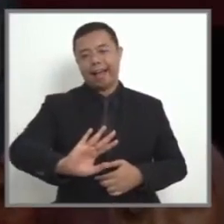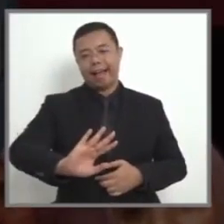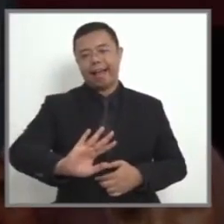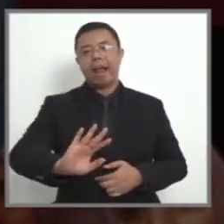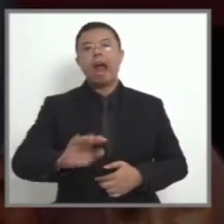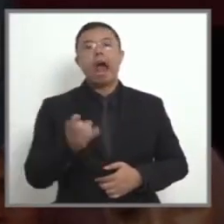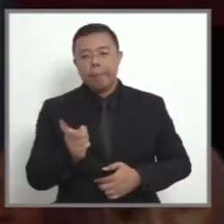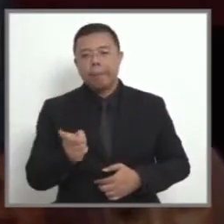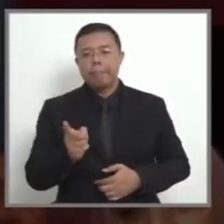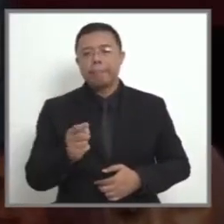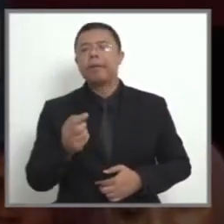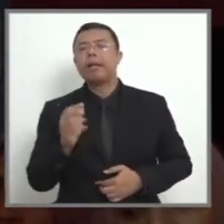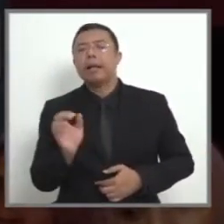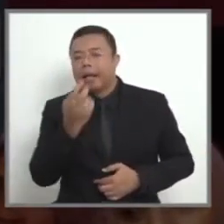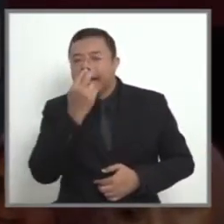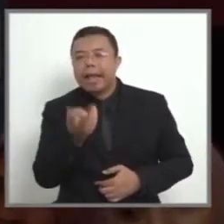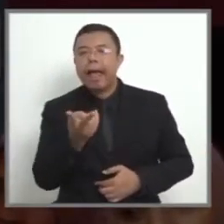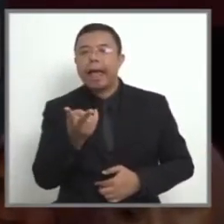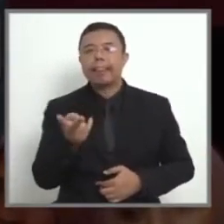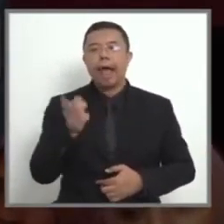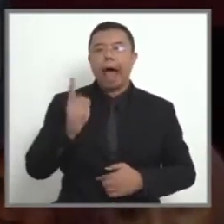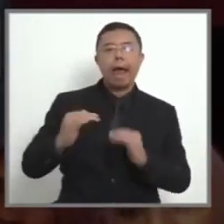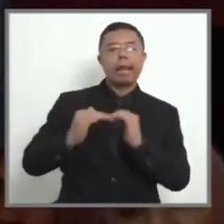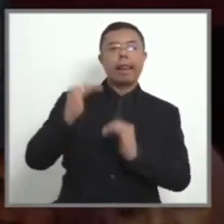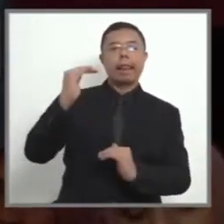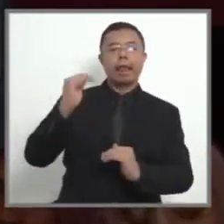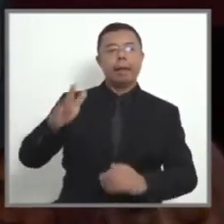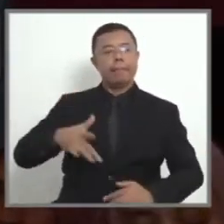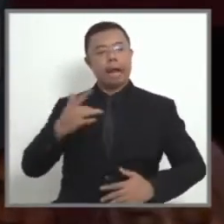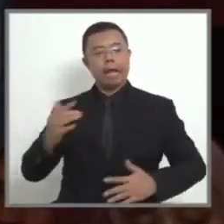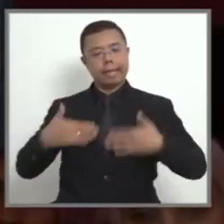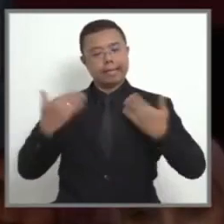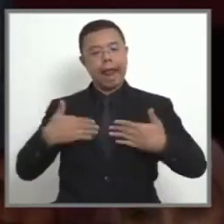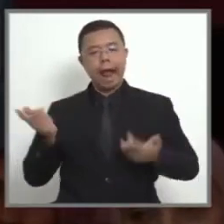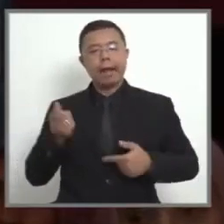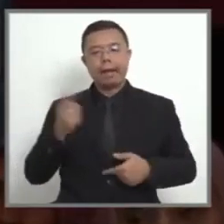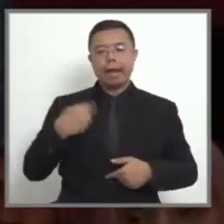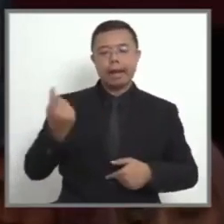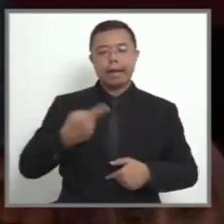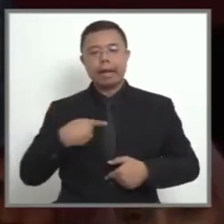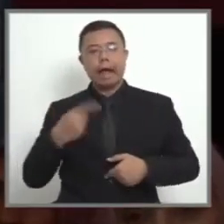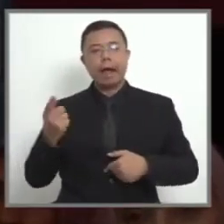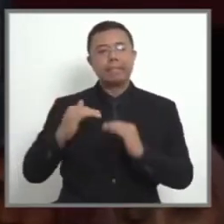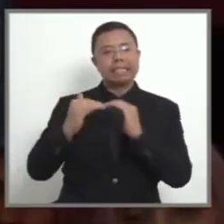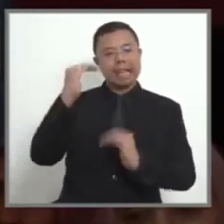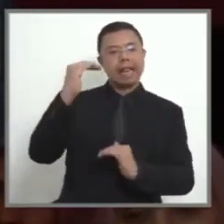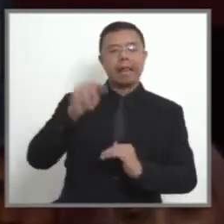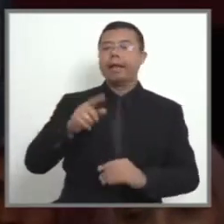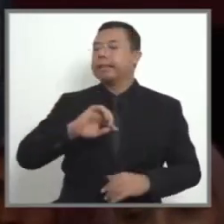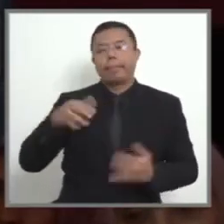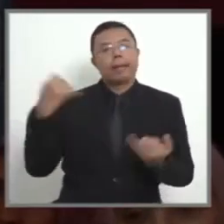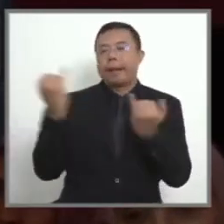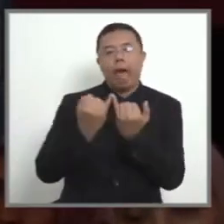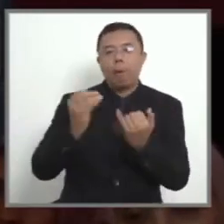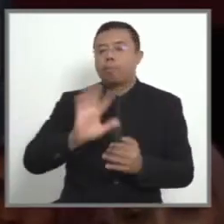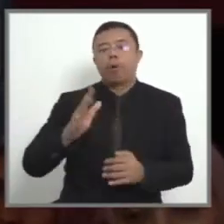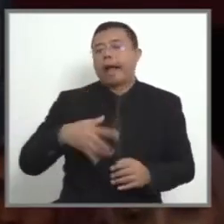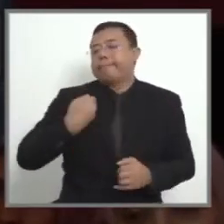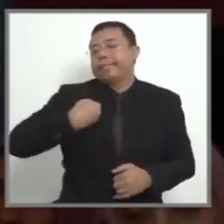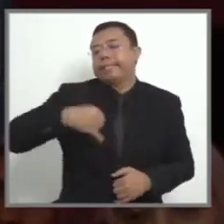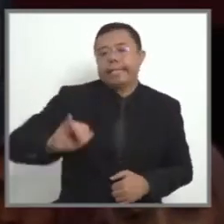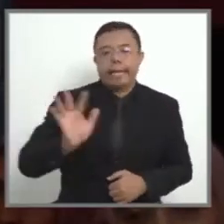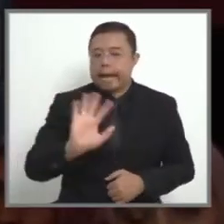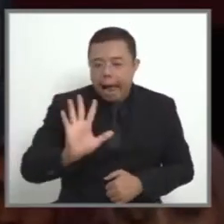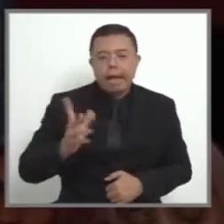ketimpangan ini yang justru merasakan kekuasaan dari ketimpangan ini itu yang akan kami lawan tapi kami tidak melawan dengan kebencian kami tidak